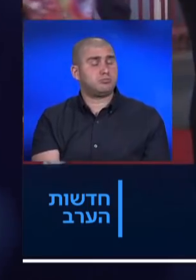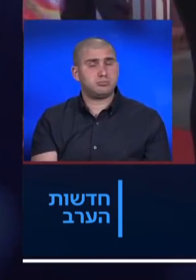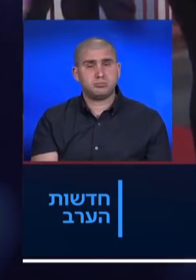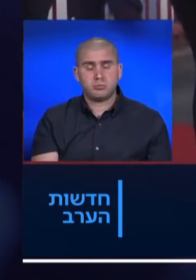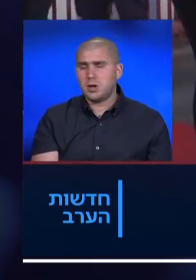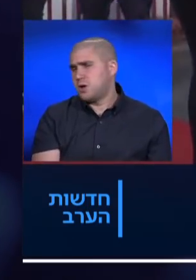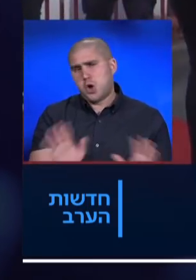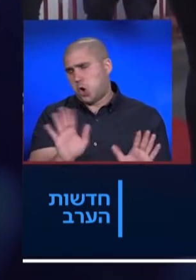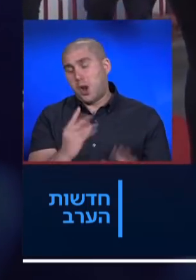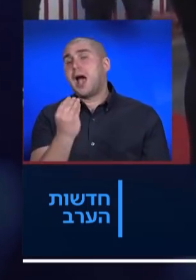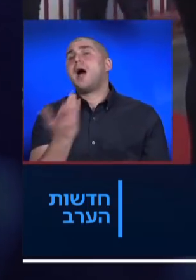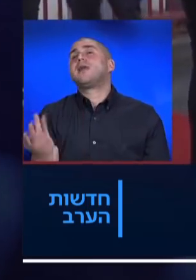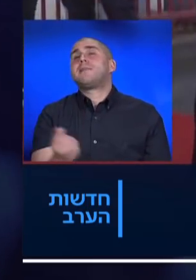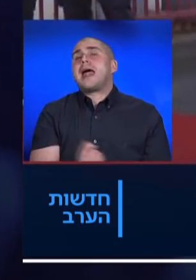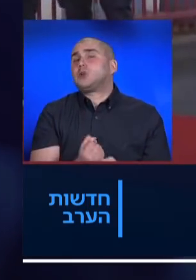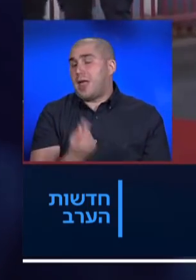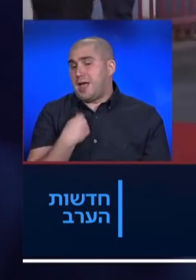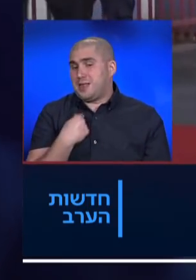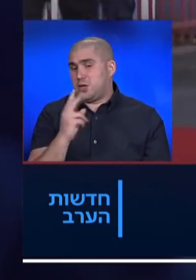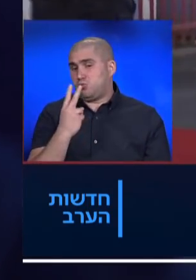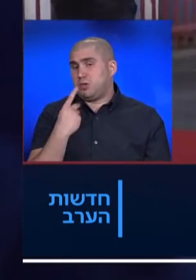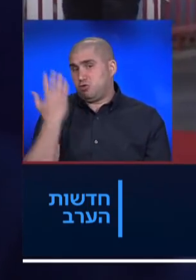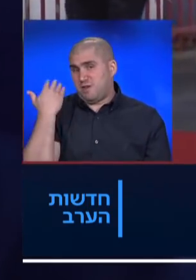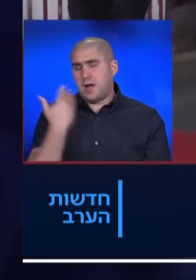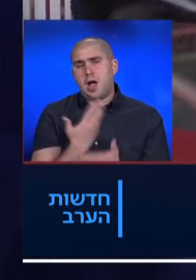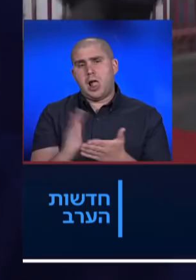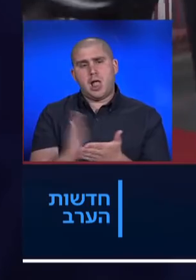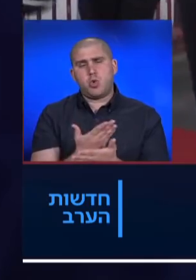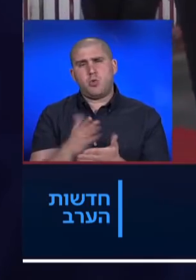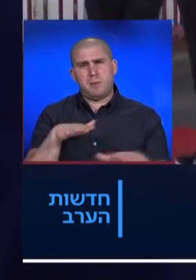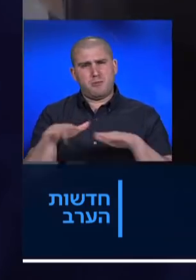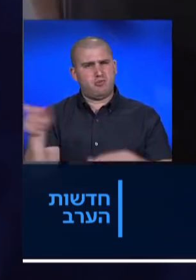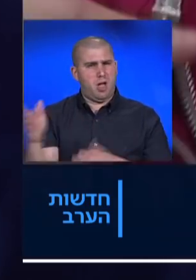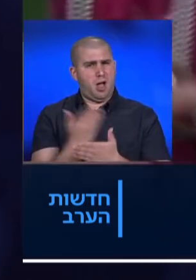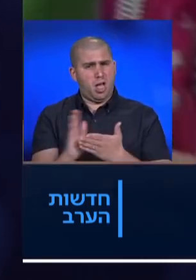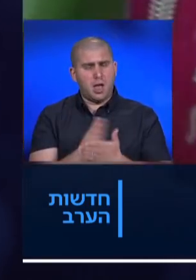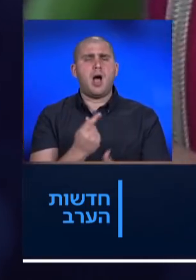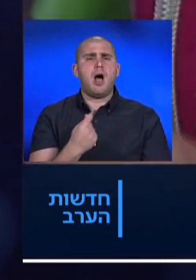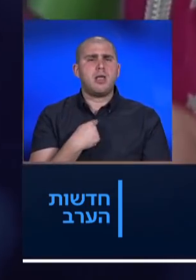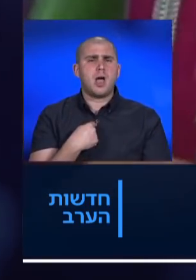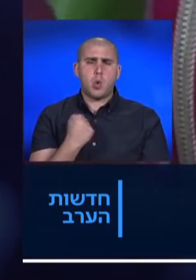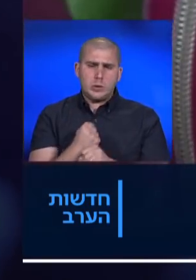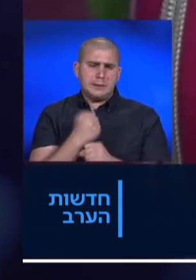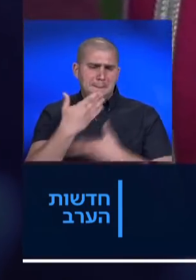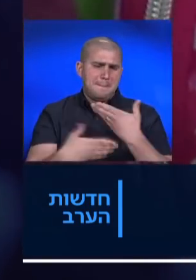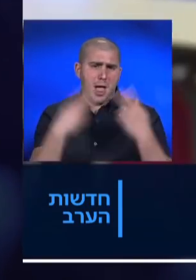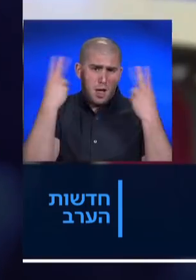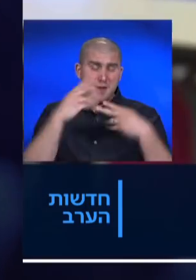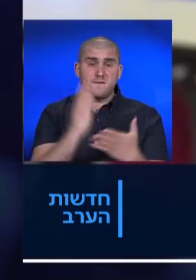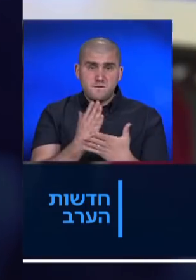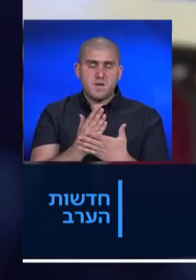אין מה לעשות, תראי, אני ביום שני שעבר החלטנו בהחלטת ממשלה שאנחנו הולכים על המהלך, וכבר אז הוצאנו